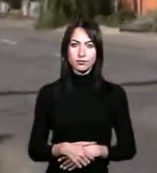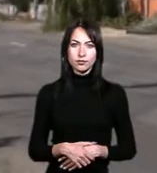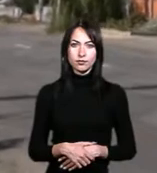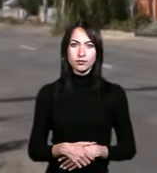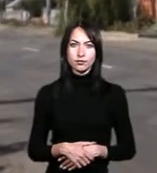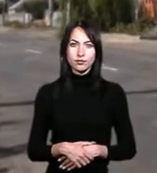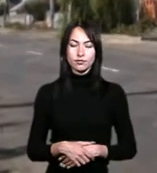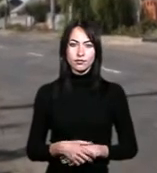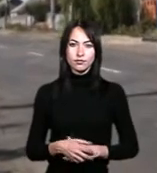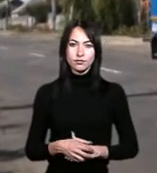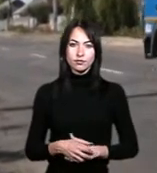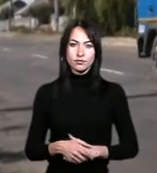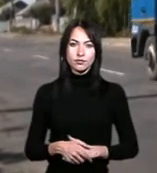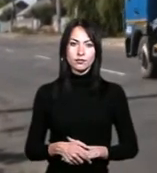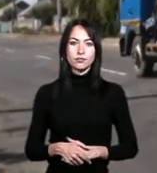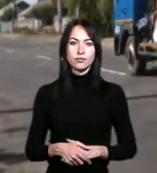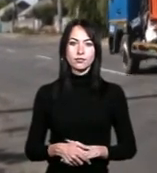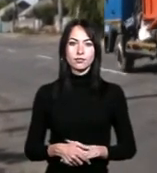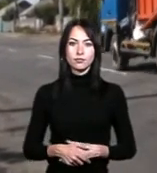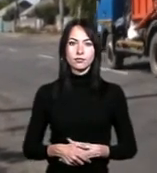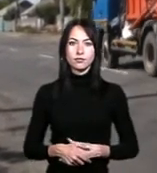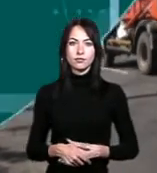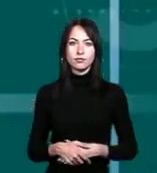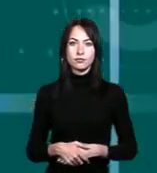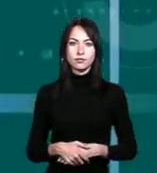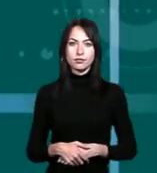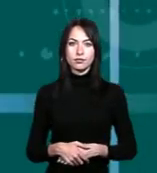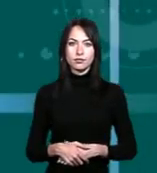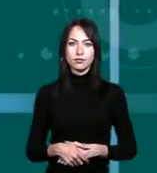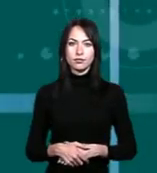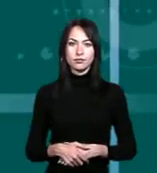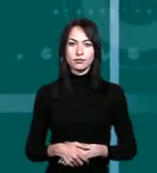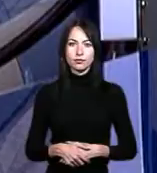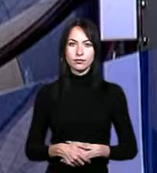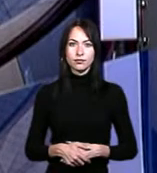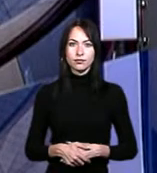Софія Цвіткова та Юрій Лавриненко. Новини на Суспільному. Харківщина.